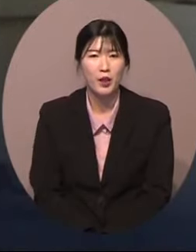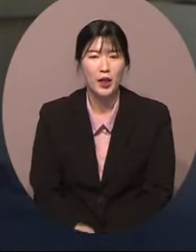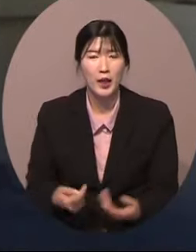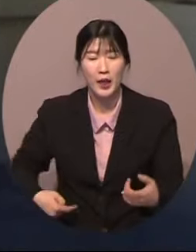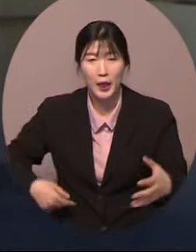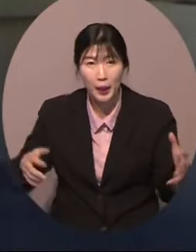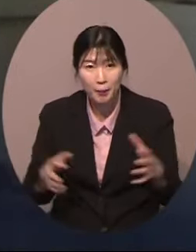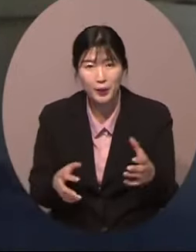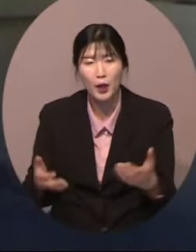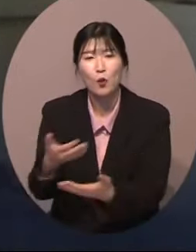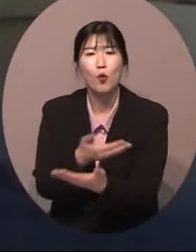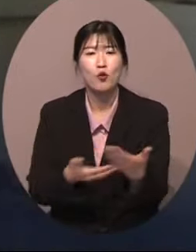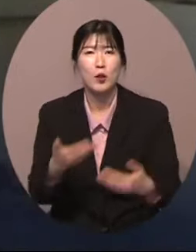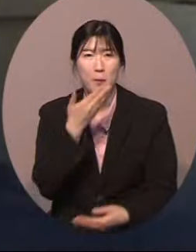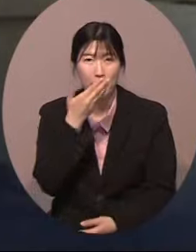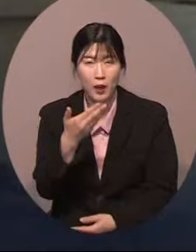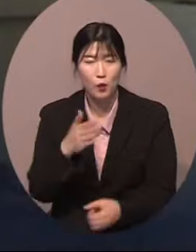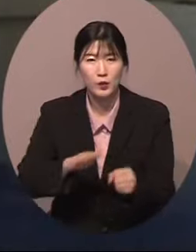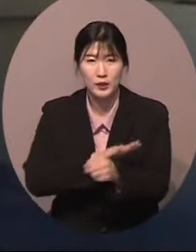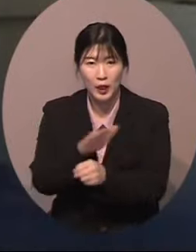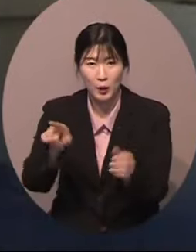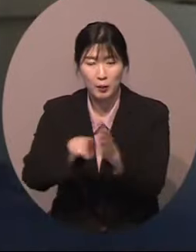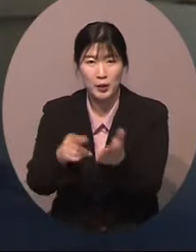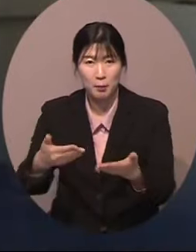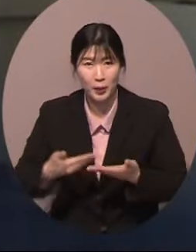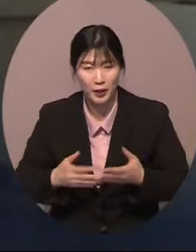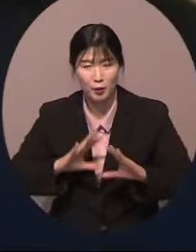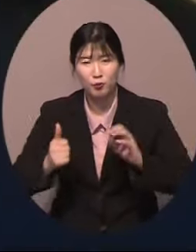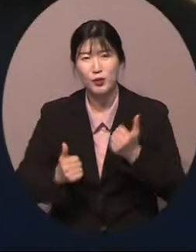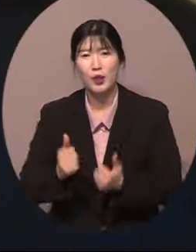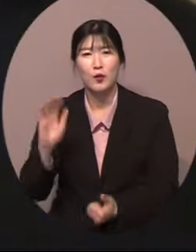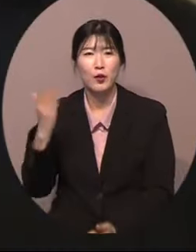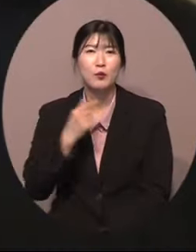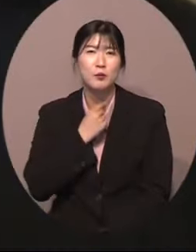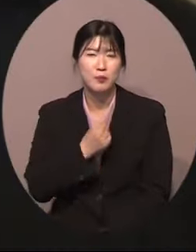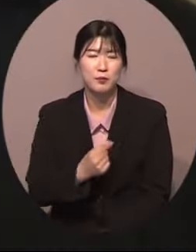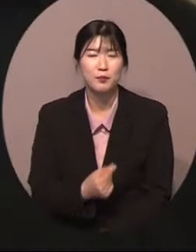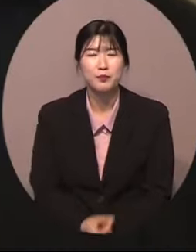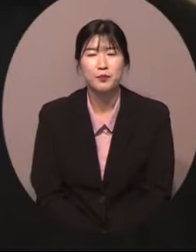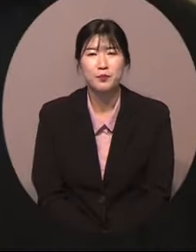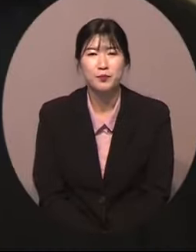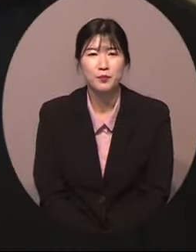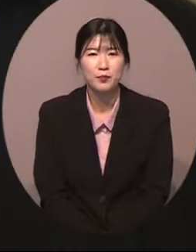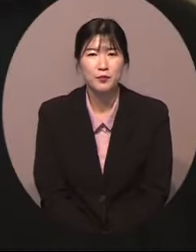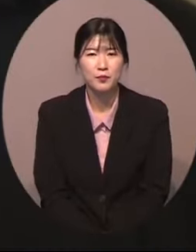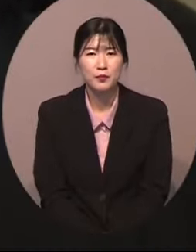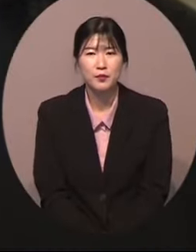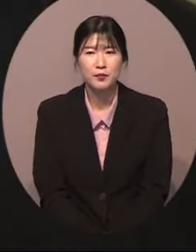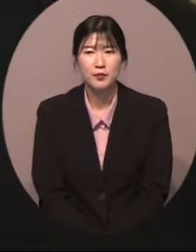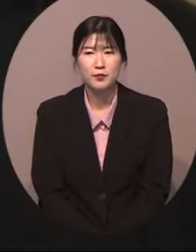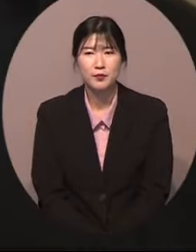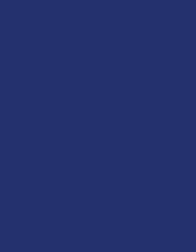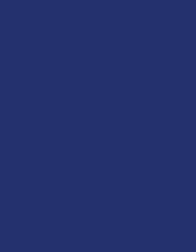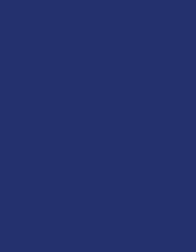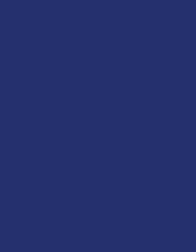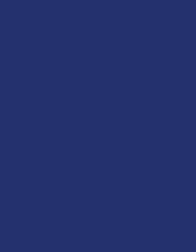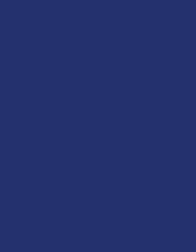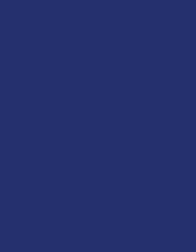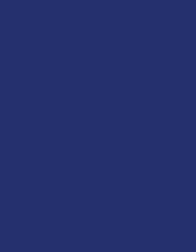함께 할 수 있는 국회의원 사랑받는 국회의원이 됐으면 하는 바 MBC 뉴스 박선진 있니다